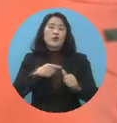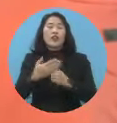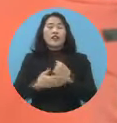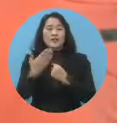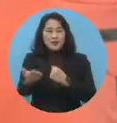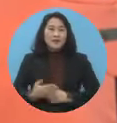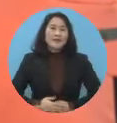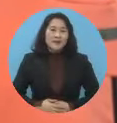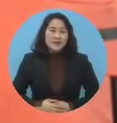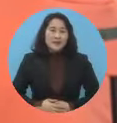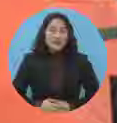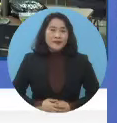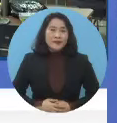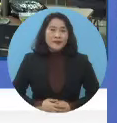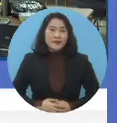주어집니다